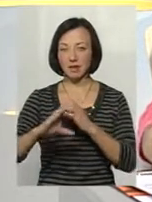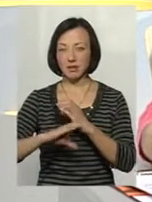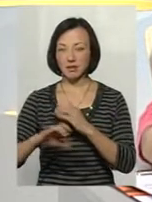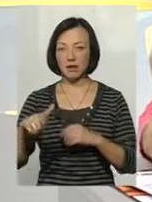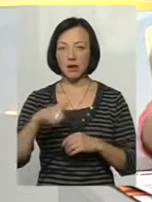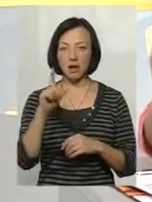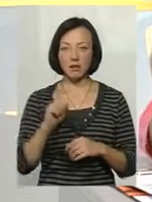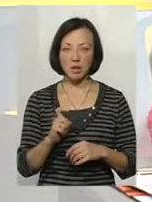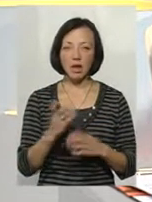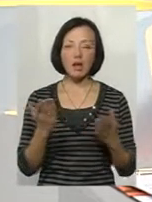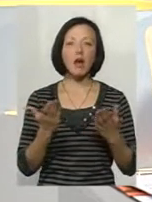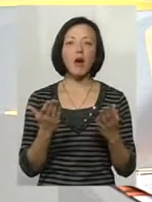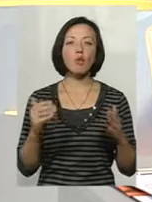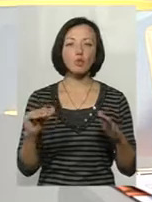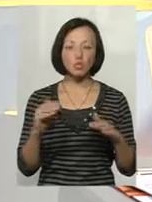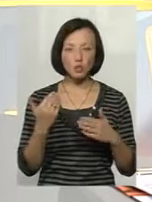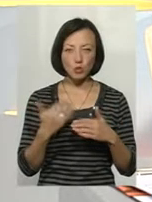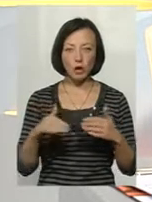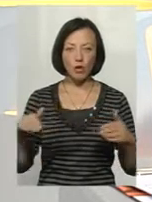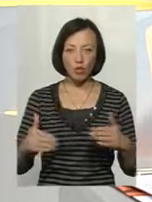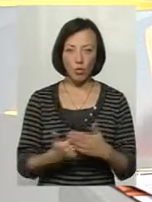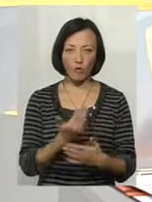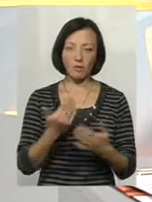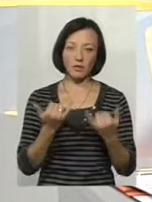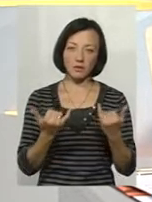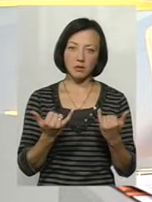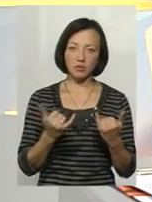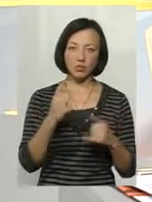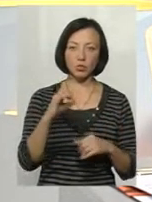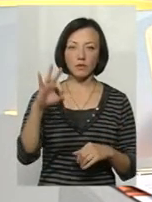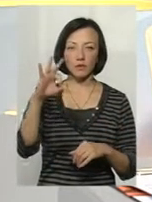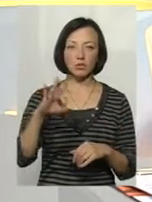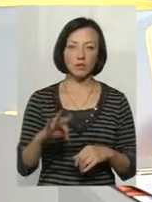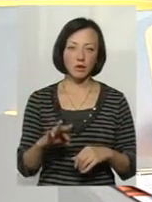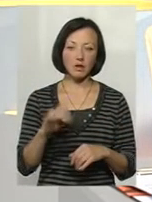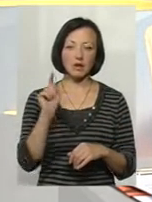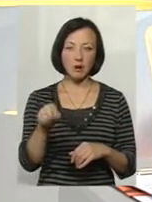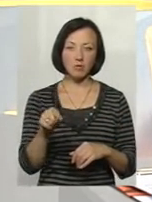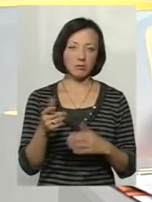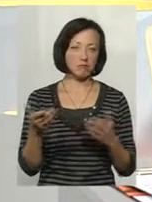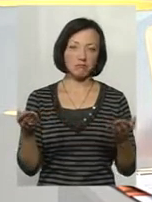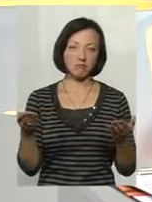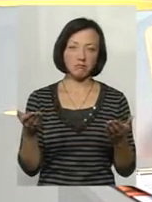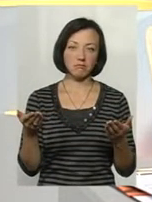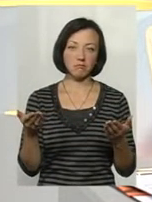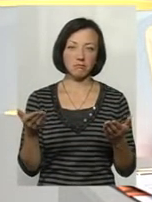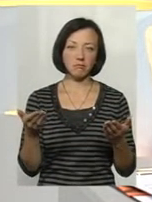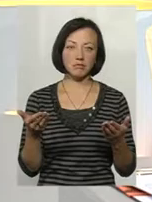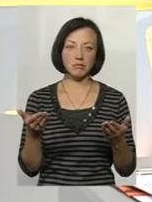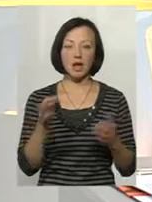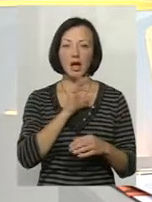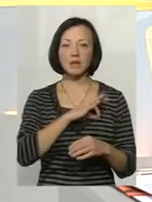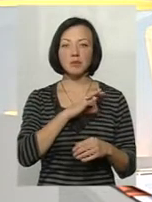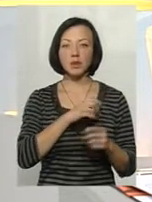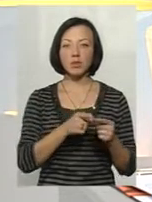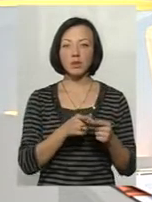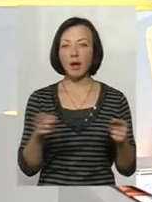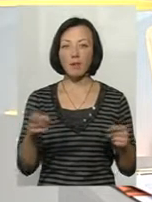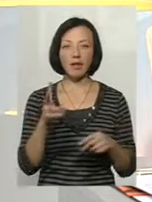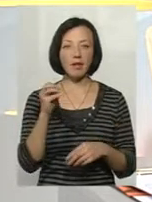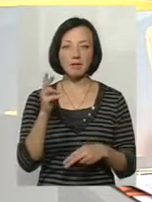їх оновлена вже в нинішній час, і можна сказати 100%, що там, ну, чи навіть той експлуатаційний термін